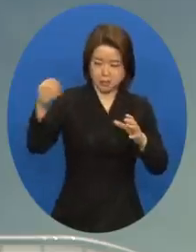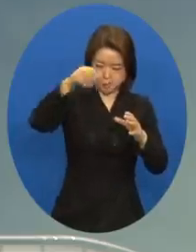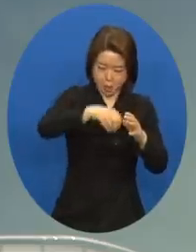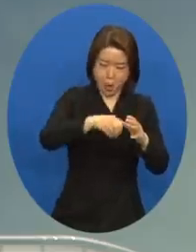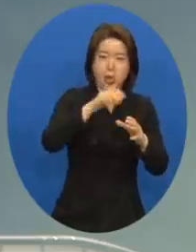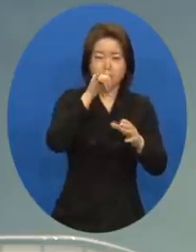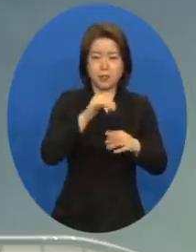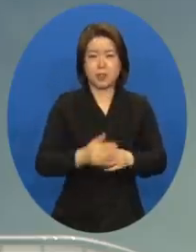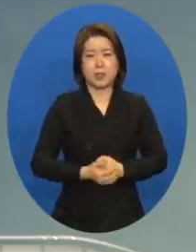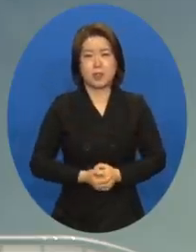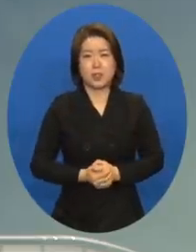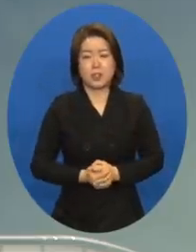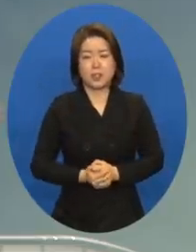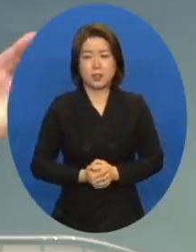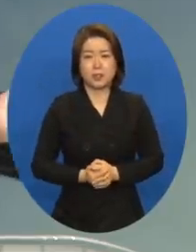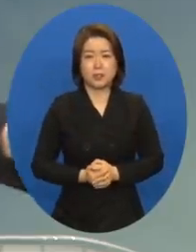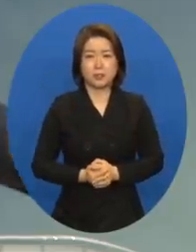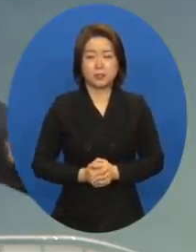포함됩니다.